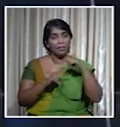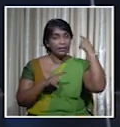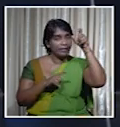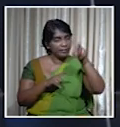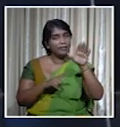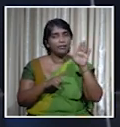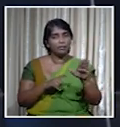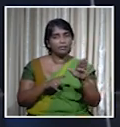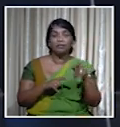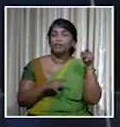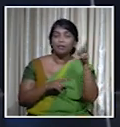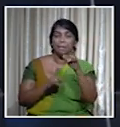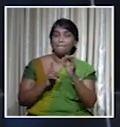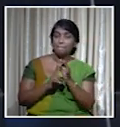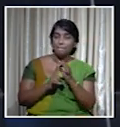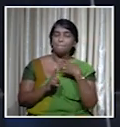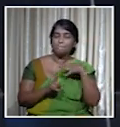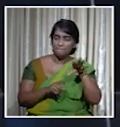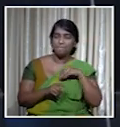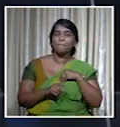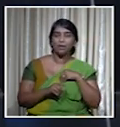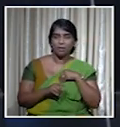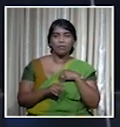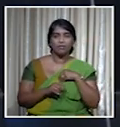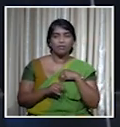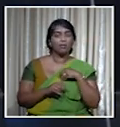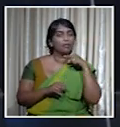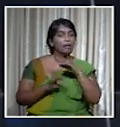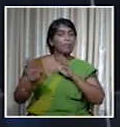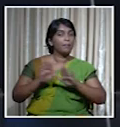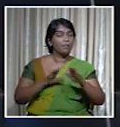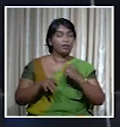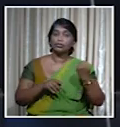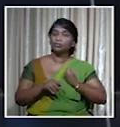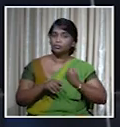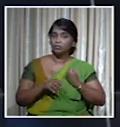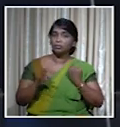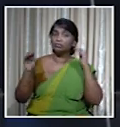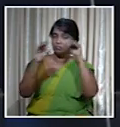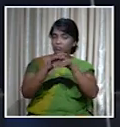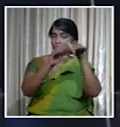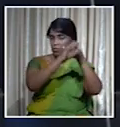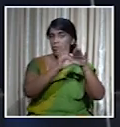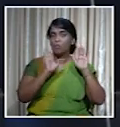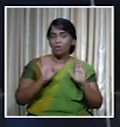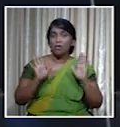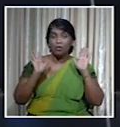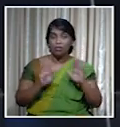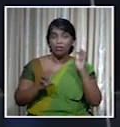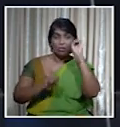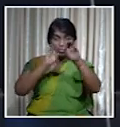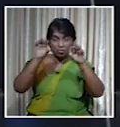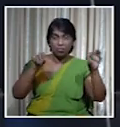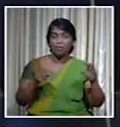තමයි. ඔවුන් පුද්ගලිකව මේක පිළිගන්නවා, මේ පරිපාලන නිලධාරී වෛද්‍යවරුන් එතනට පත් කළ යුතුයි කියලා. හැබැයි පත්